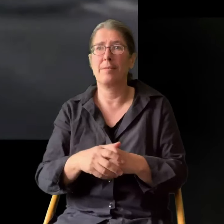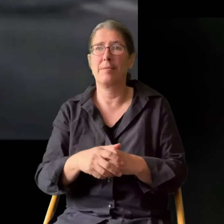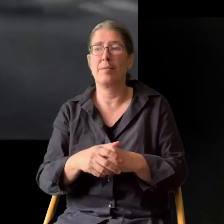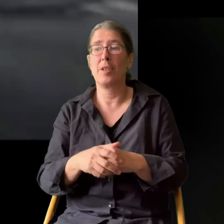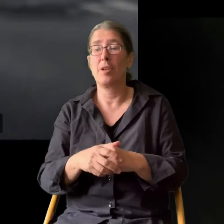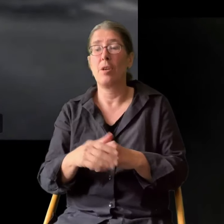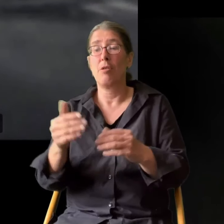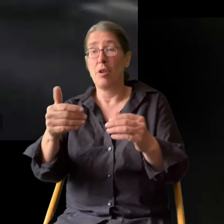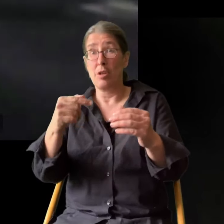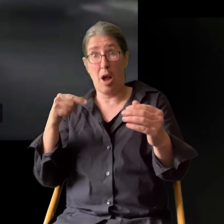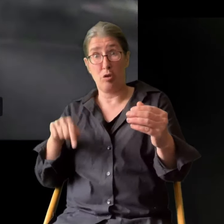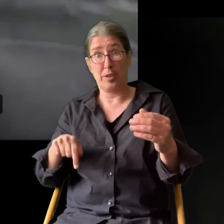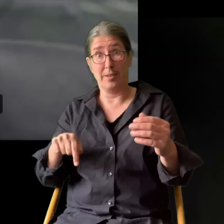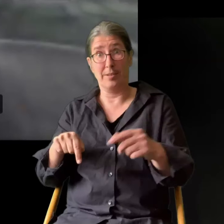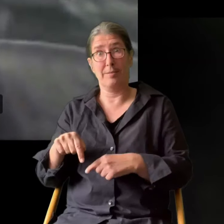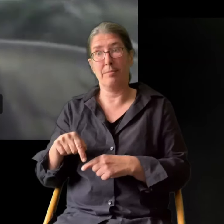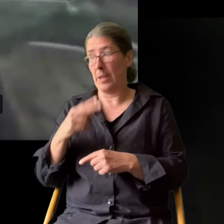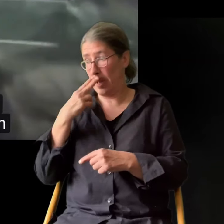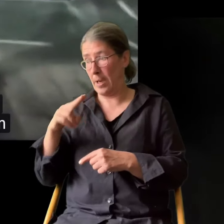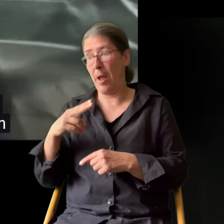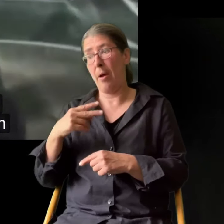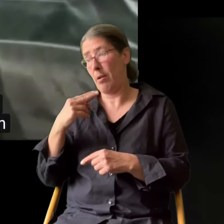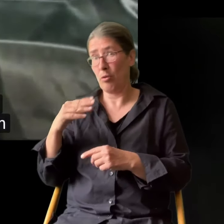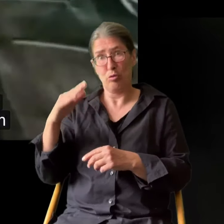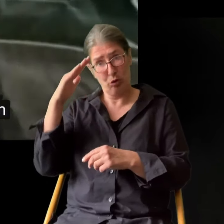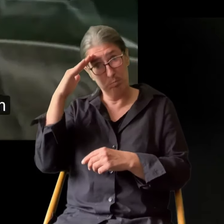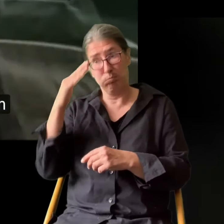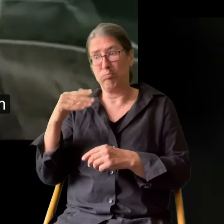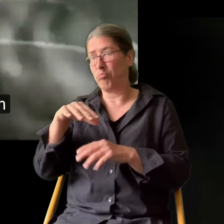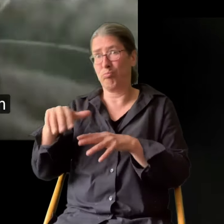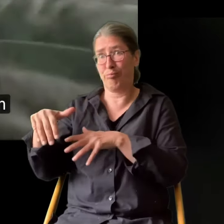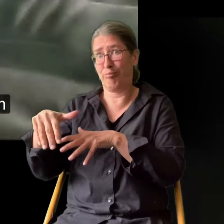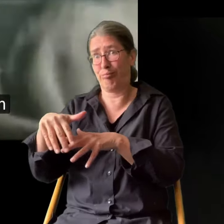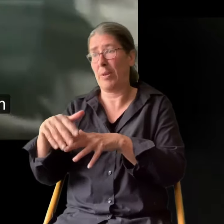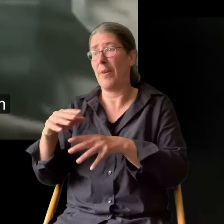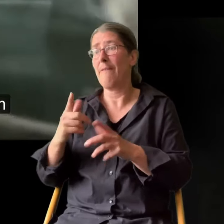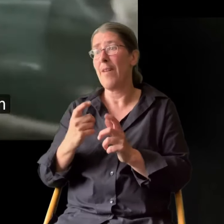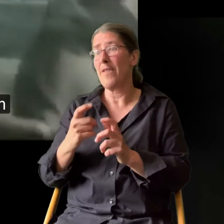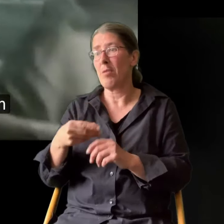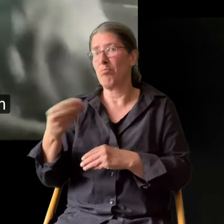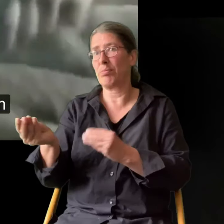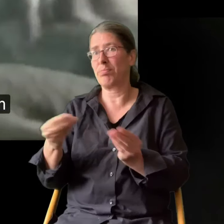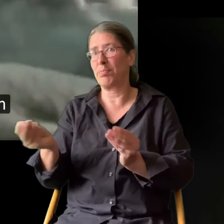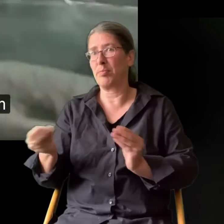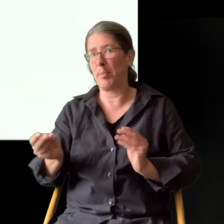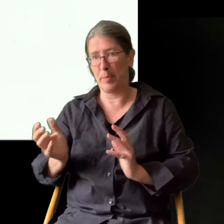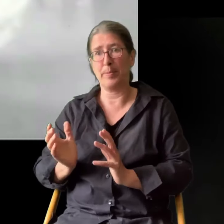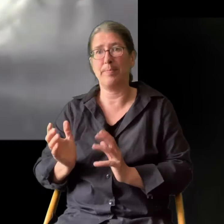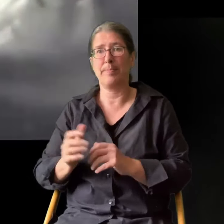Draußen lässt der Agitator unbemerkt seine Truppen aufmarschieren. Waffen werden ausgegeben.